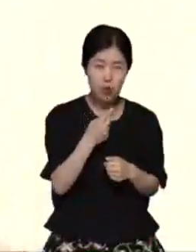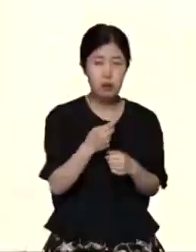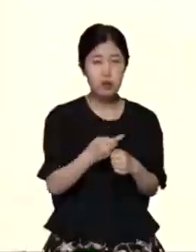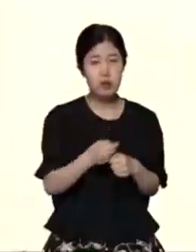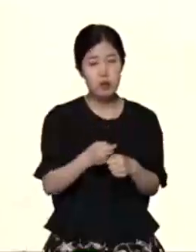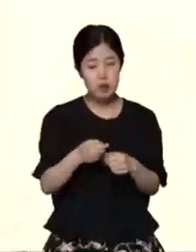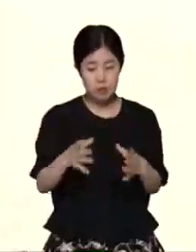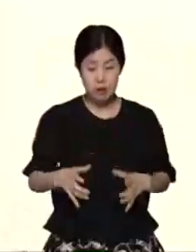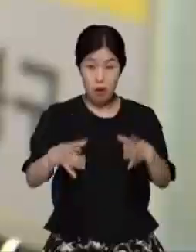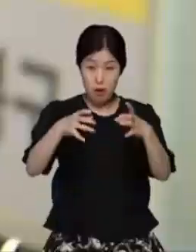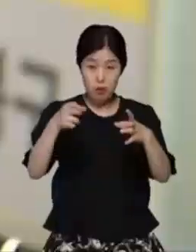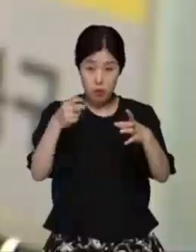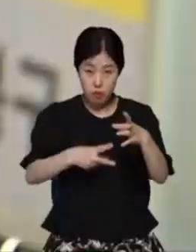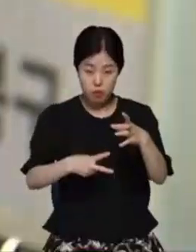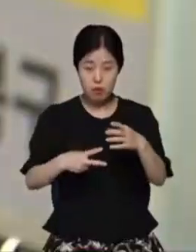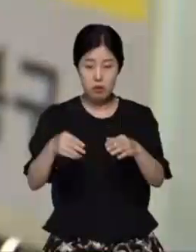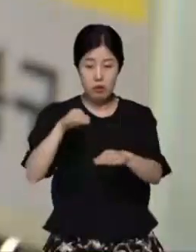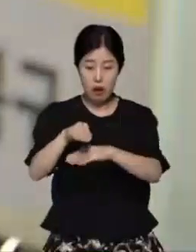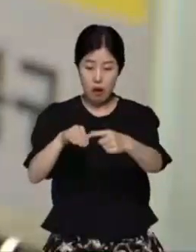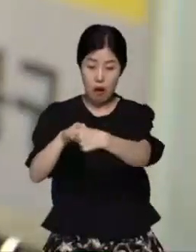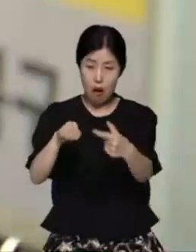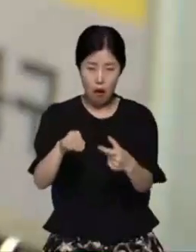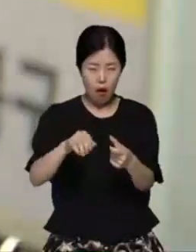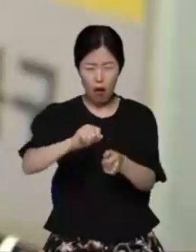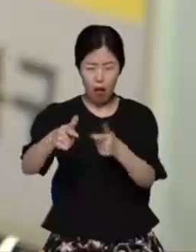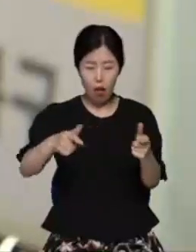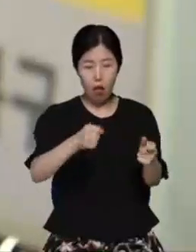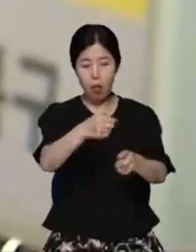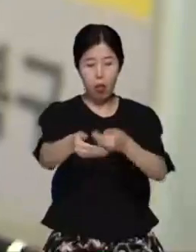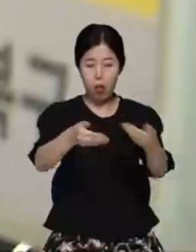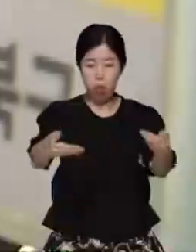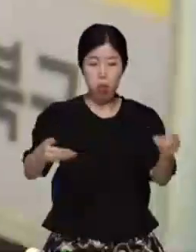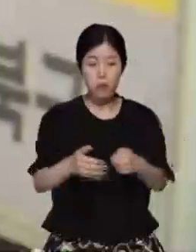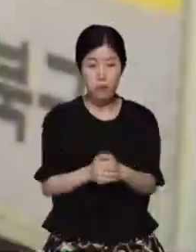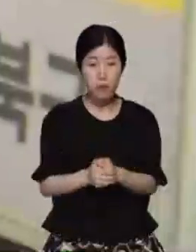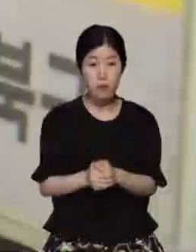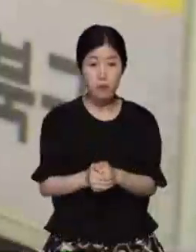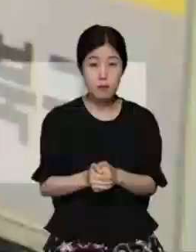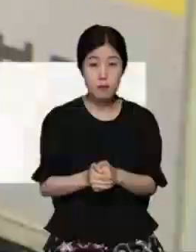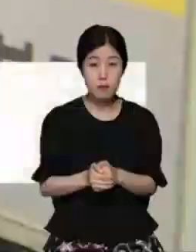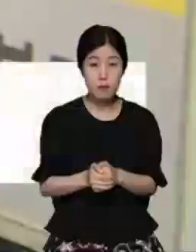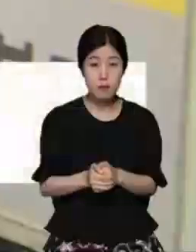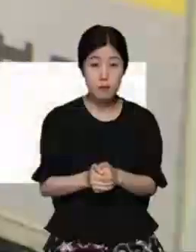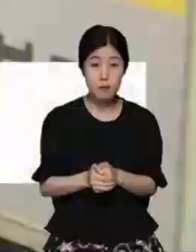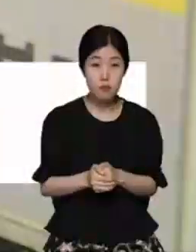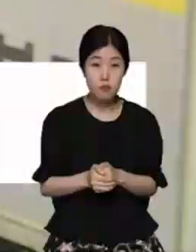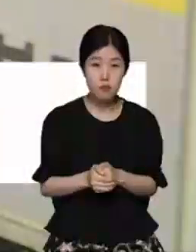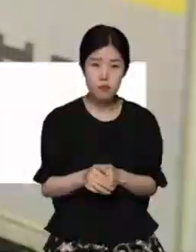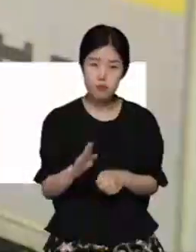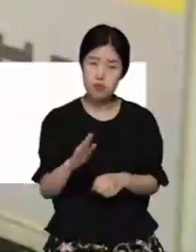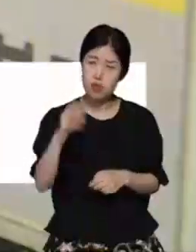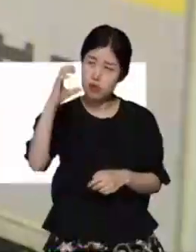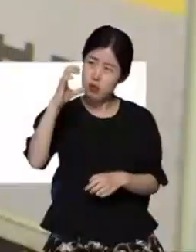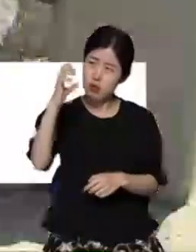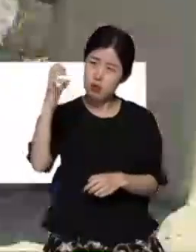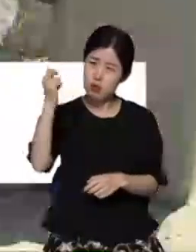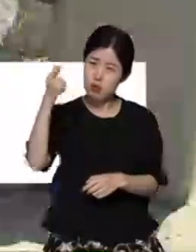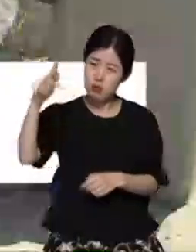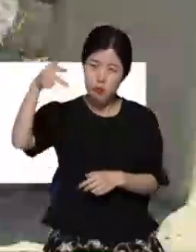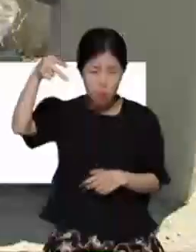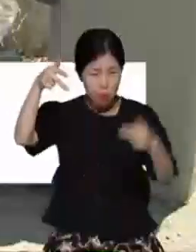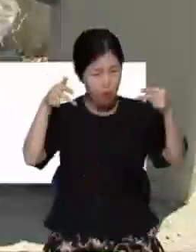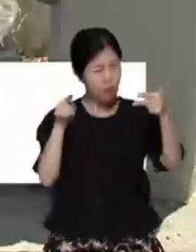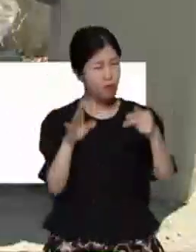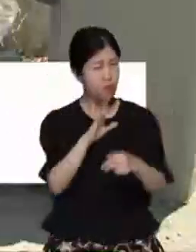쓴 페인트통, 차량 범퍼까지 널브러져 있습니다. 차츰차츰 가짠가 어쩐가 안